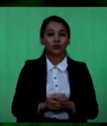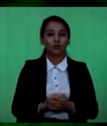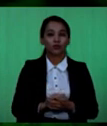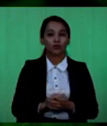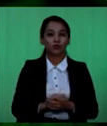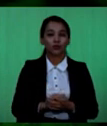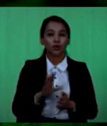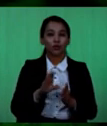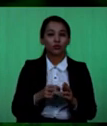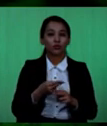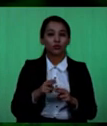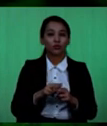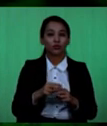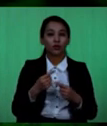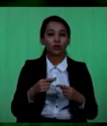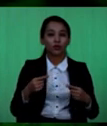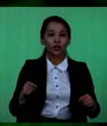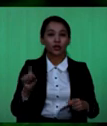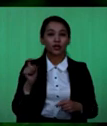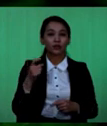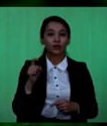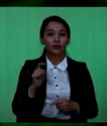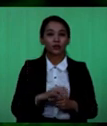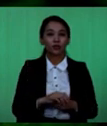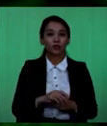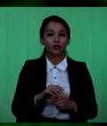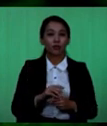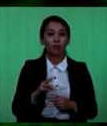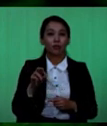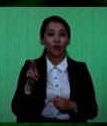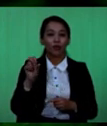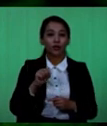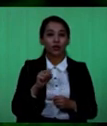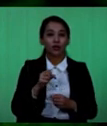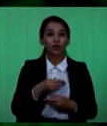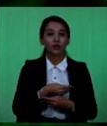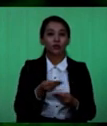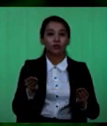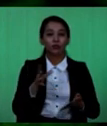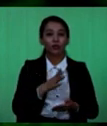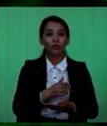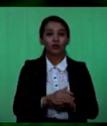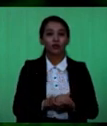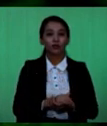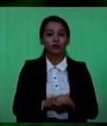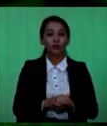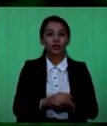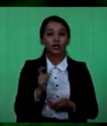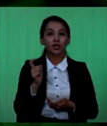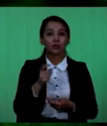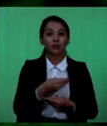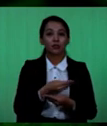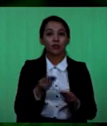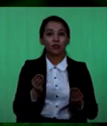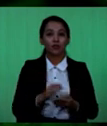bog'lardagi mevali daraxtlarga ko'p miqdorda kimyoviy vositalar sepilmoqda. Bu kimyoviy